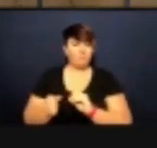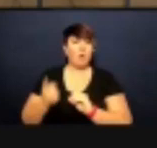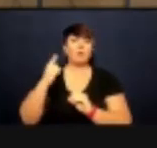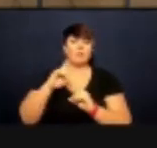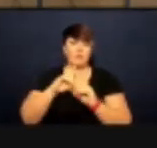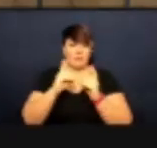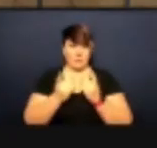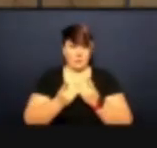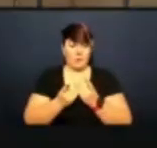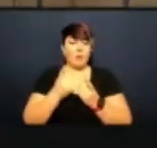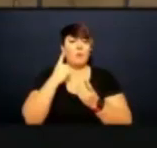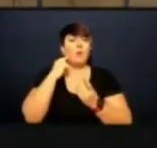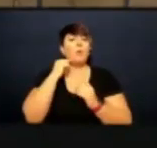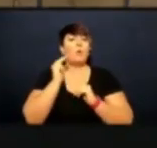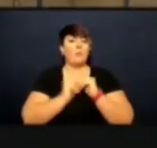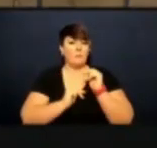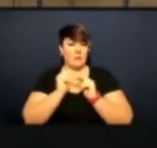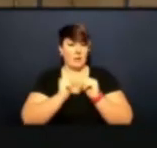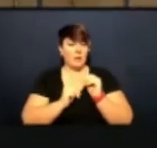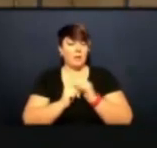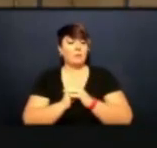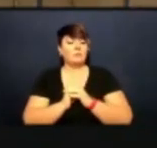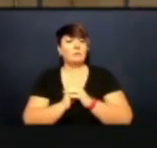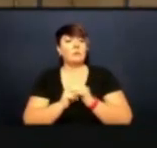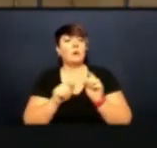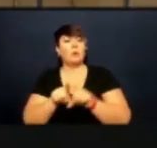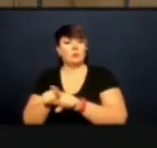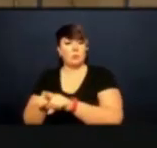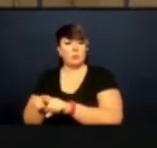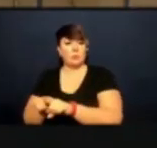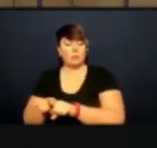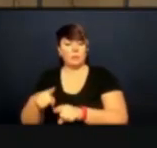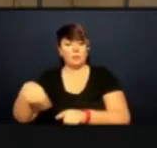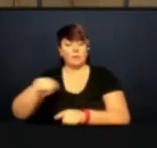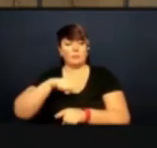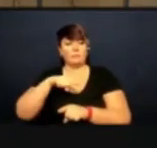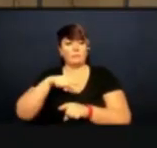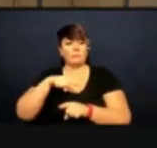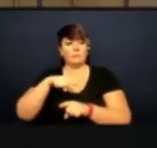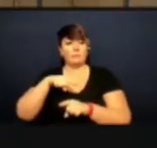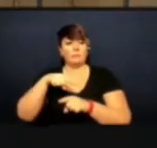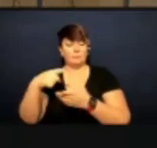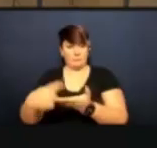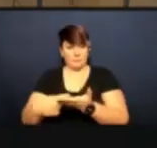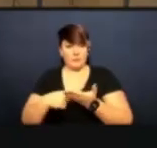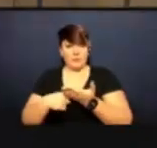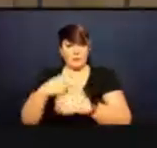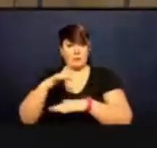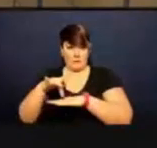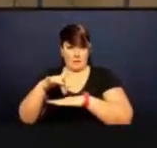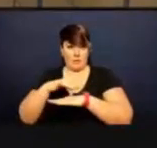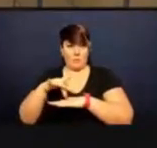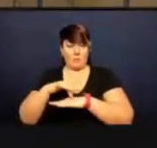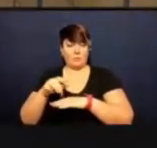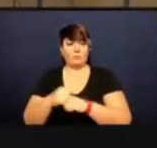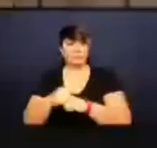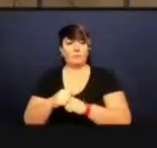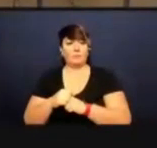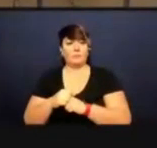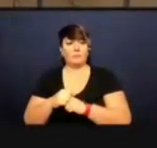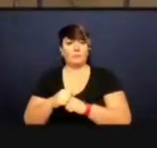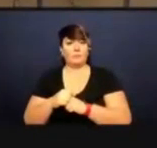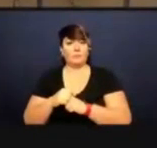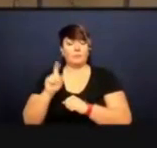Ni muhimu kuangalia tofauti zinazoibuka kati ya wilaya mbalimbali pale